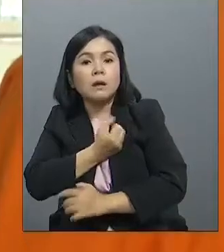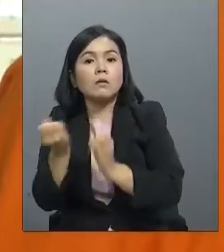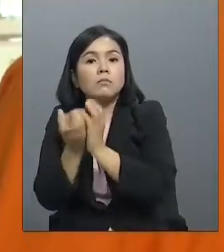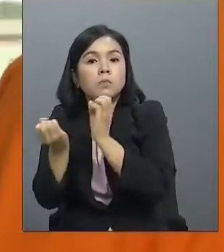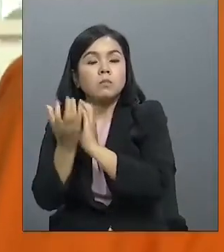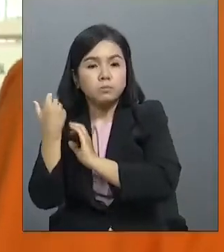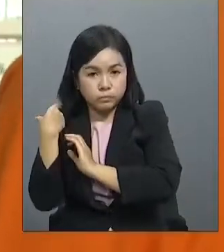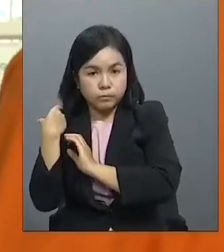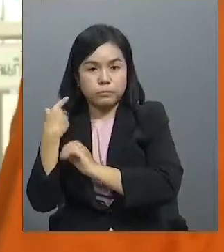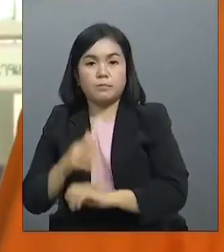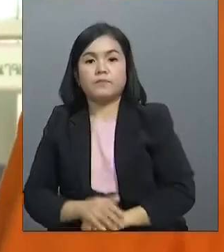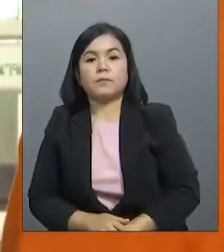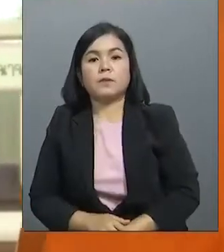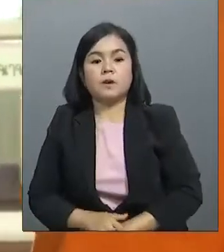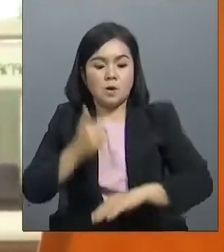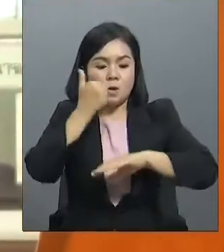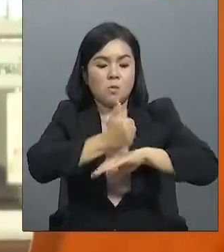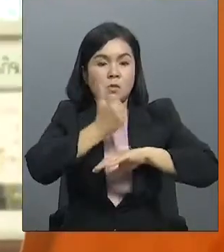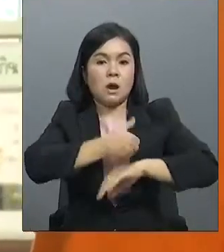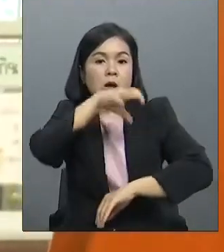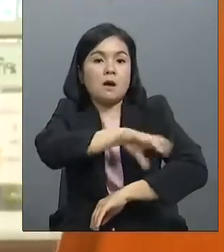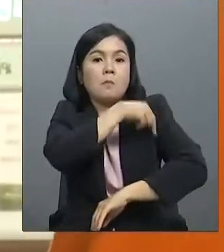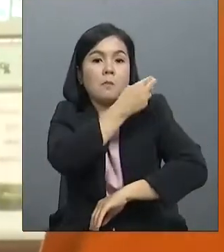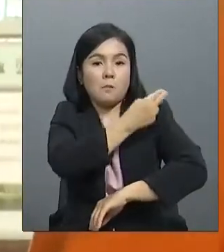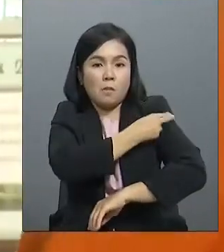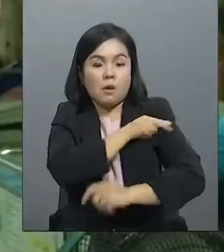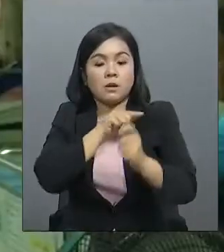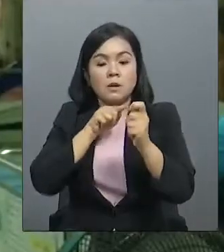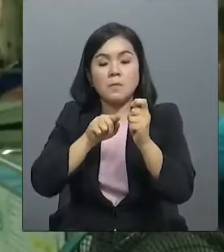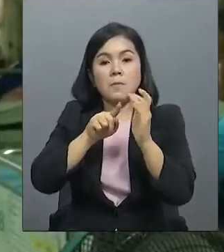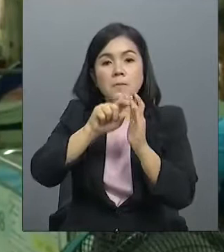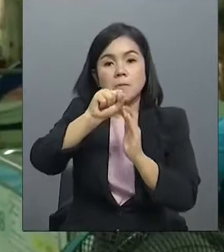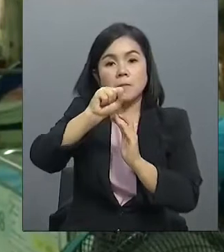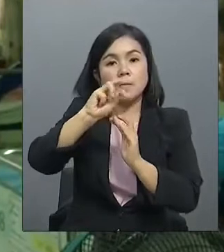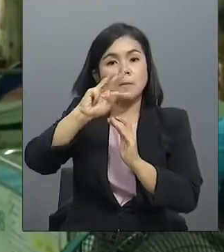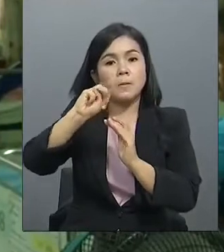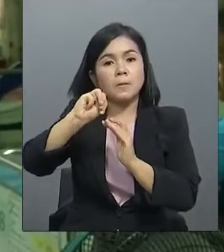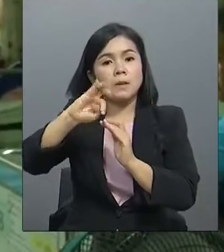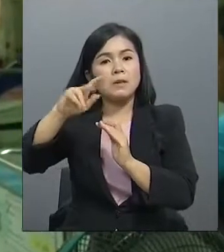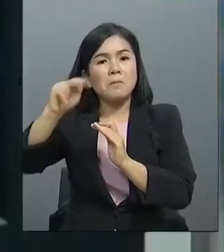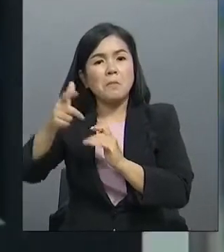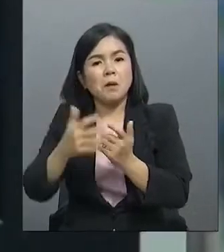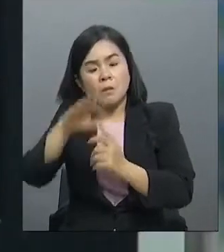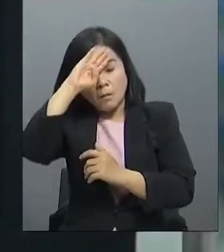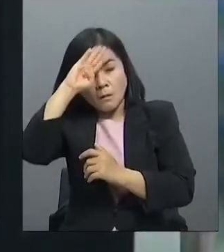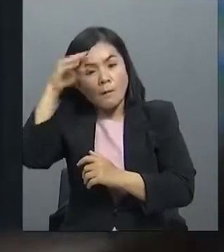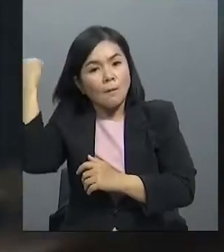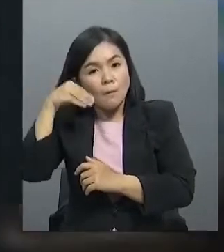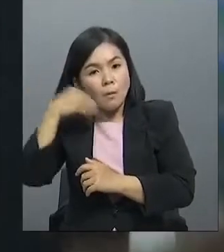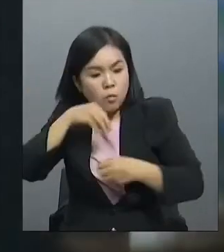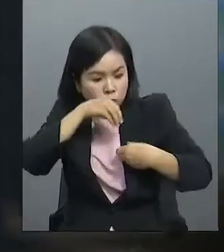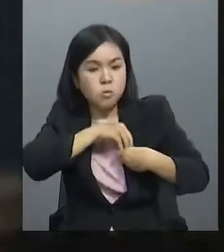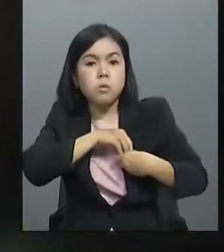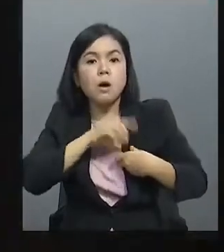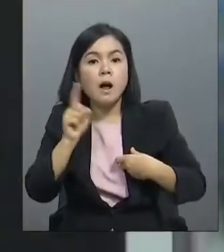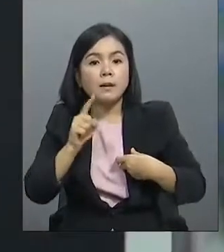ผู้อำนวยการโรงพยาบาลเสมิงบอกว่าอำเภอเสมิงพบผู้ป่วยโรคเรื้อรังมากขึ้นโดยเฉพาะโรคหลอดเลือดสมองโรคกล้ามเ